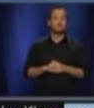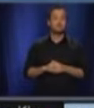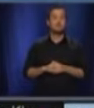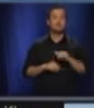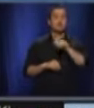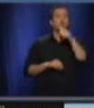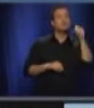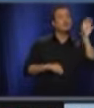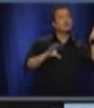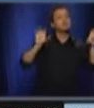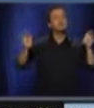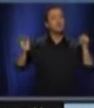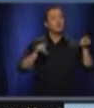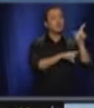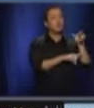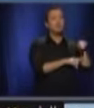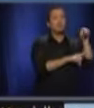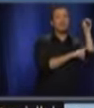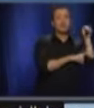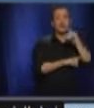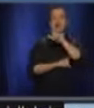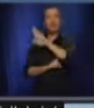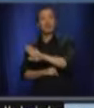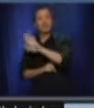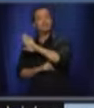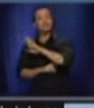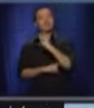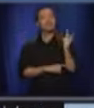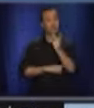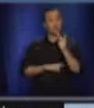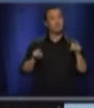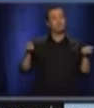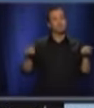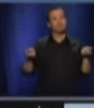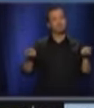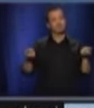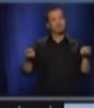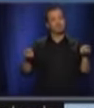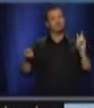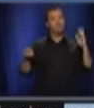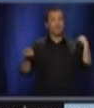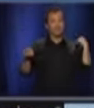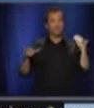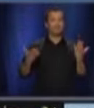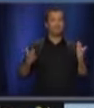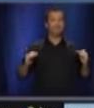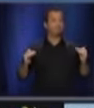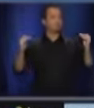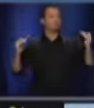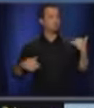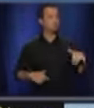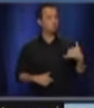la Naudière et des Laurentides qui étaient en vert et qui passent dans le palier jaune.